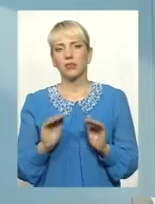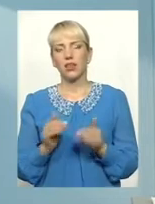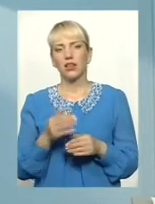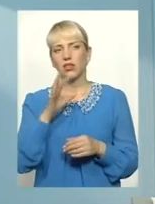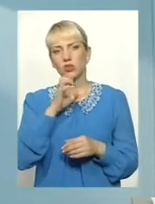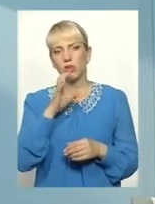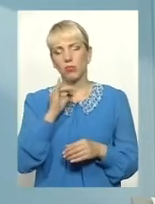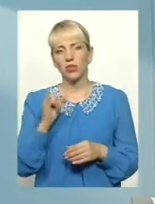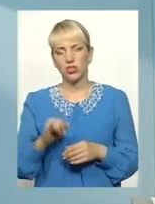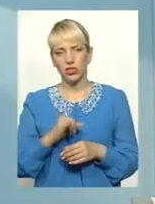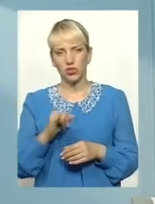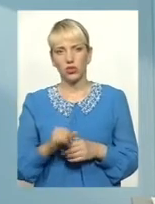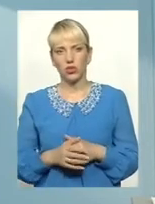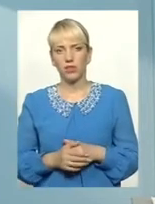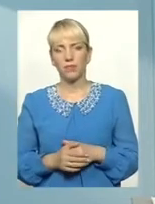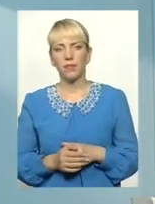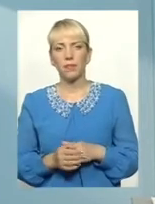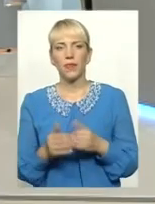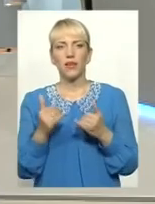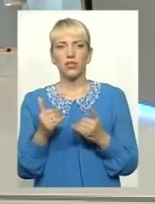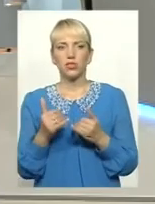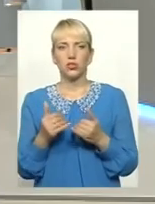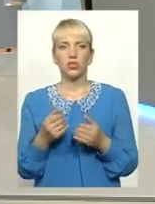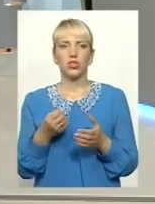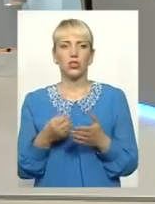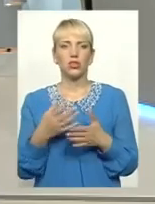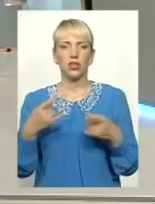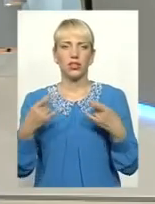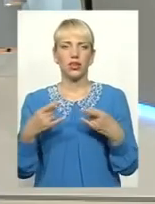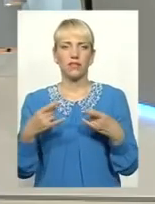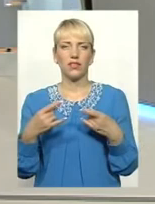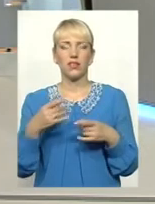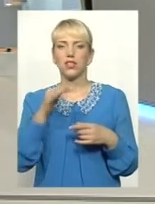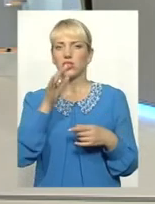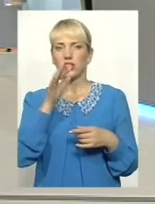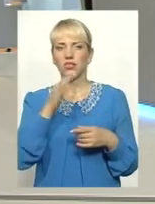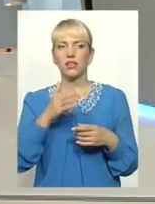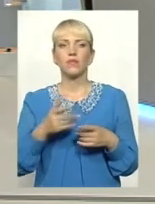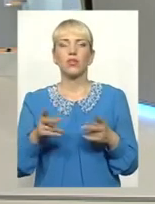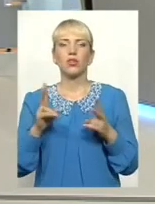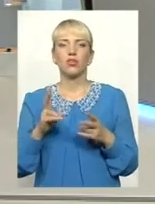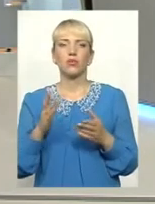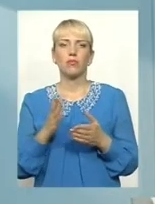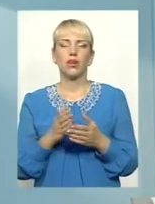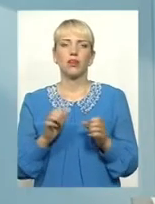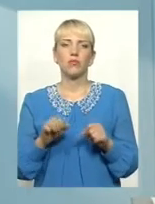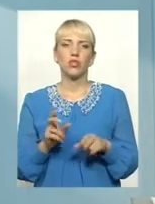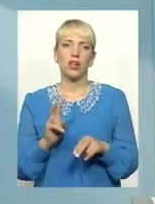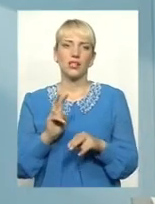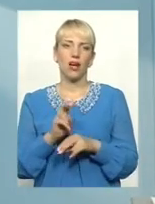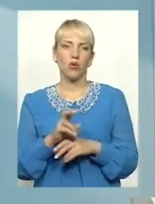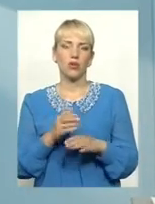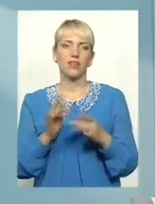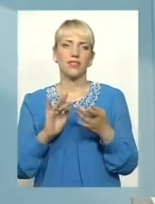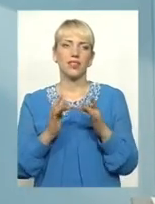історії. Звичайно, сьогодні дуже дорогий ефірний час, епізодів дуже багато, хто має можливість, хай заходить в інтернет. Я